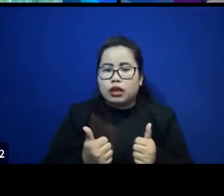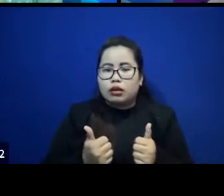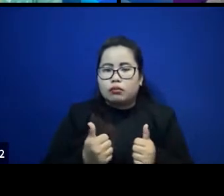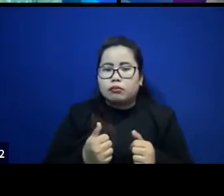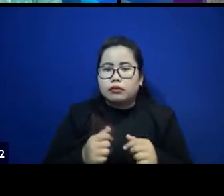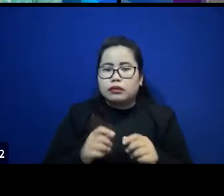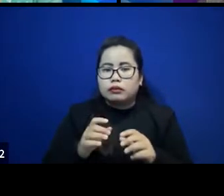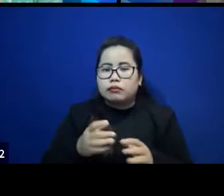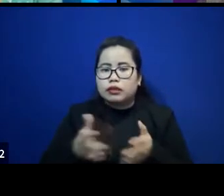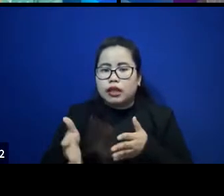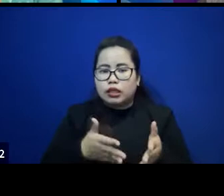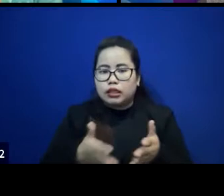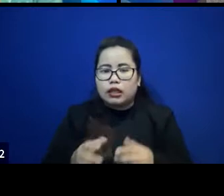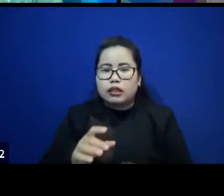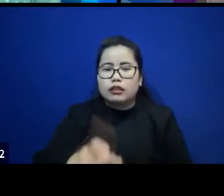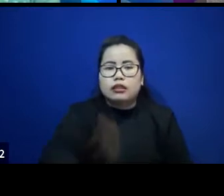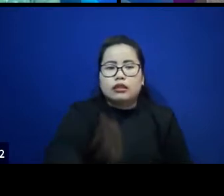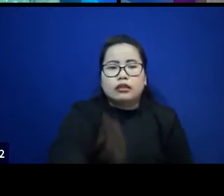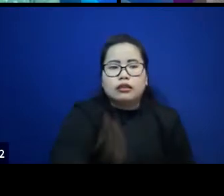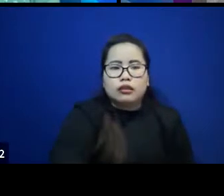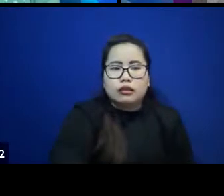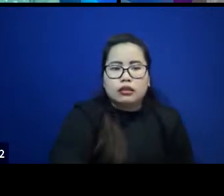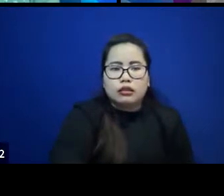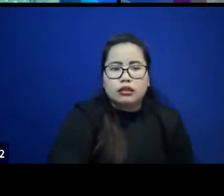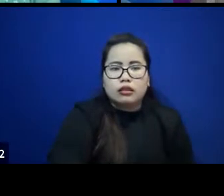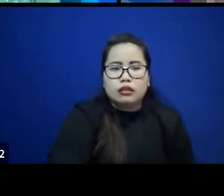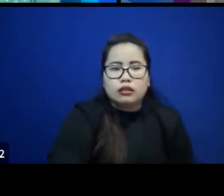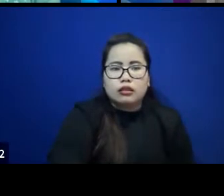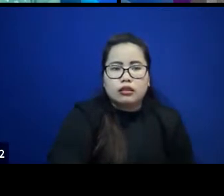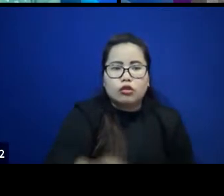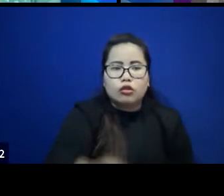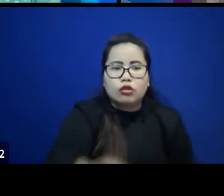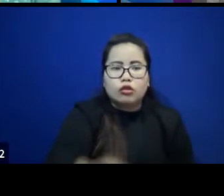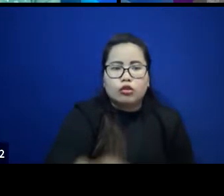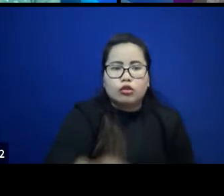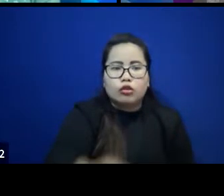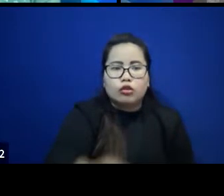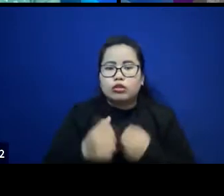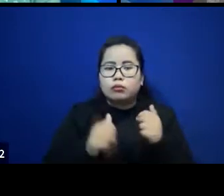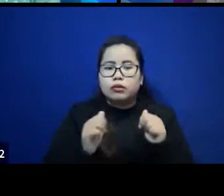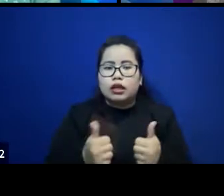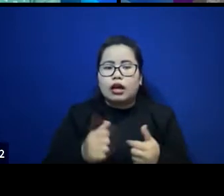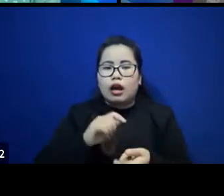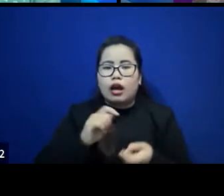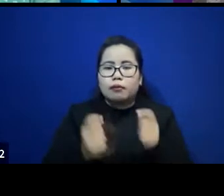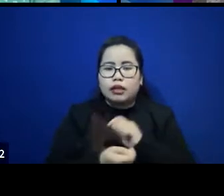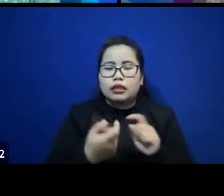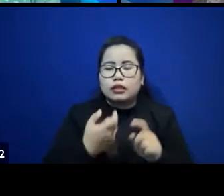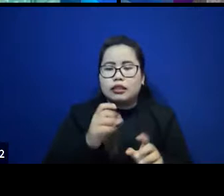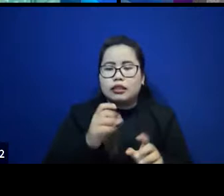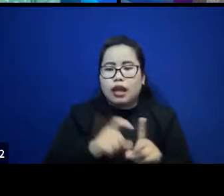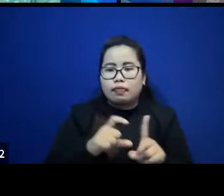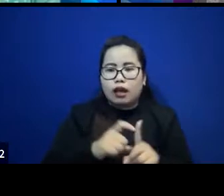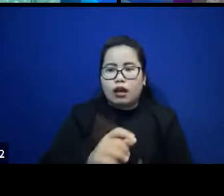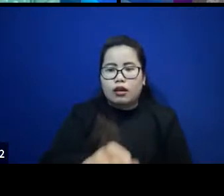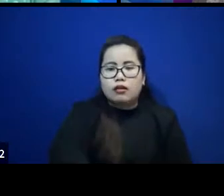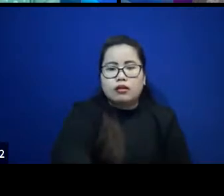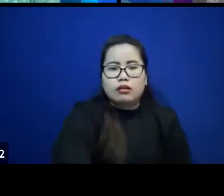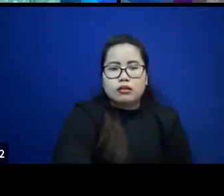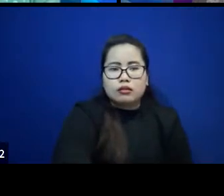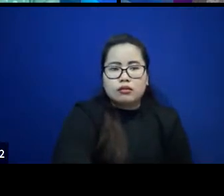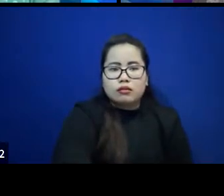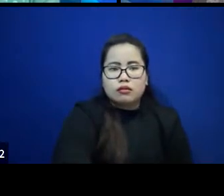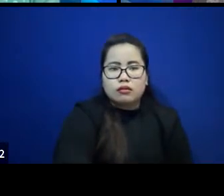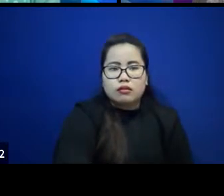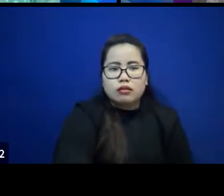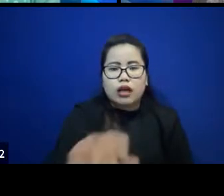pecara menyediakan kanal bagi pelaku usaha untuk selalu mengupdate datanya Katakanlah kalau bisa terjadi